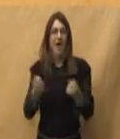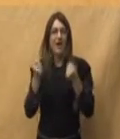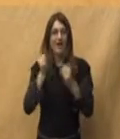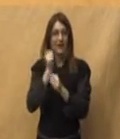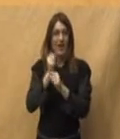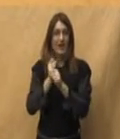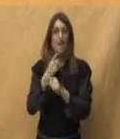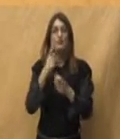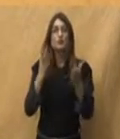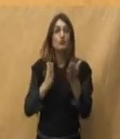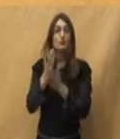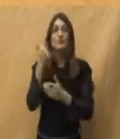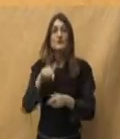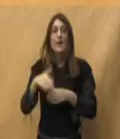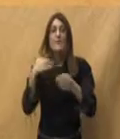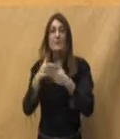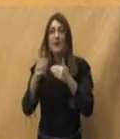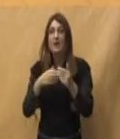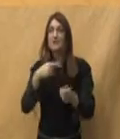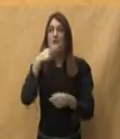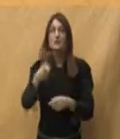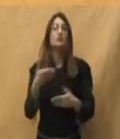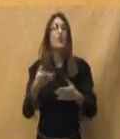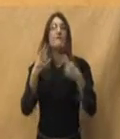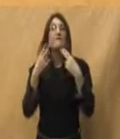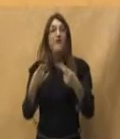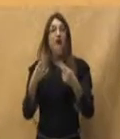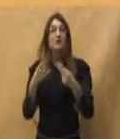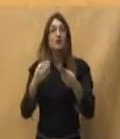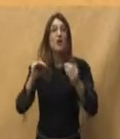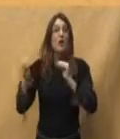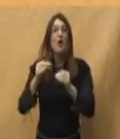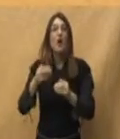sa slučajem iz prakse istakne važnost i odgovornost na relaciji